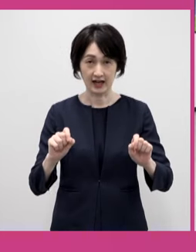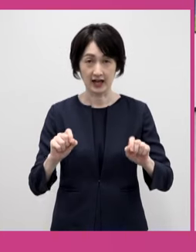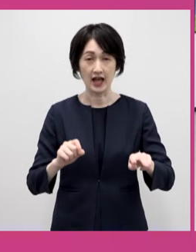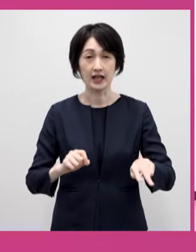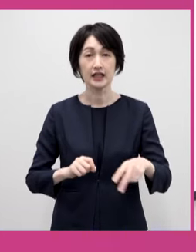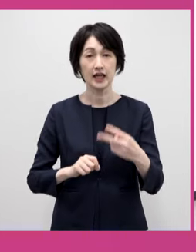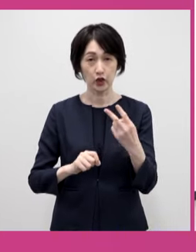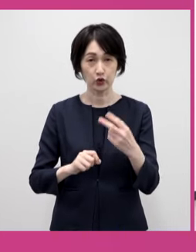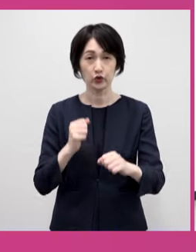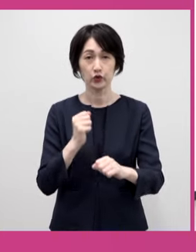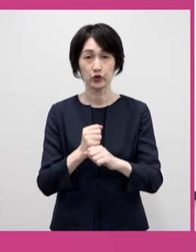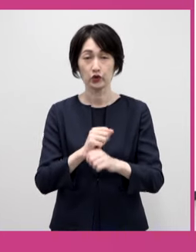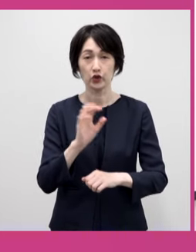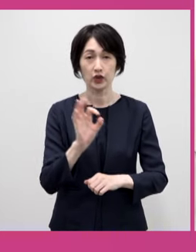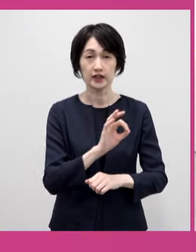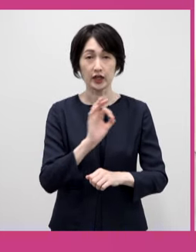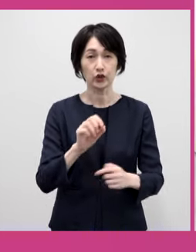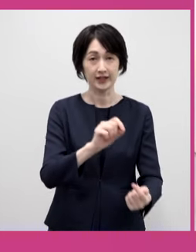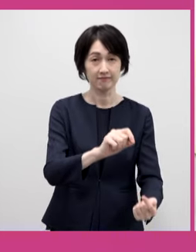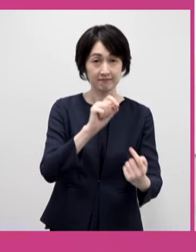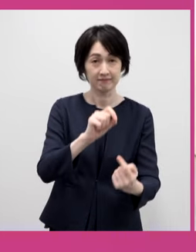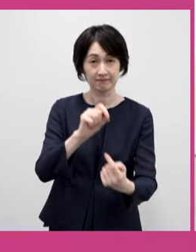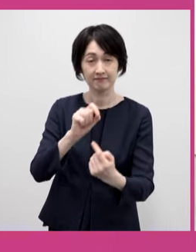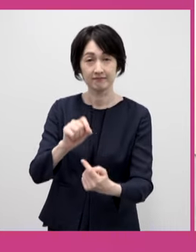よそ200点の入選作品が選ばれここに展示されています。その入選作品の中でも特に素